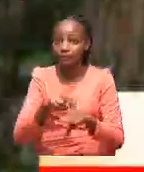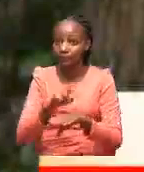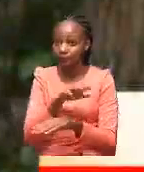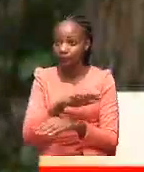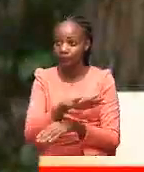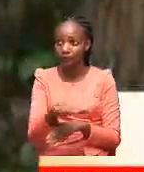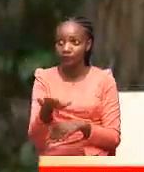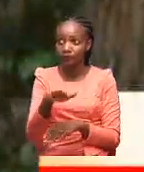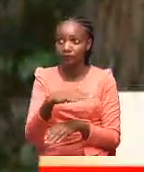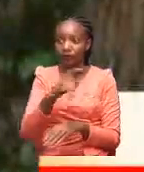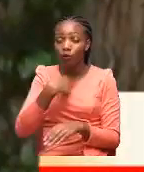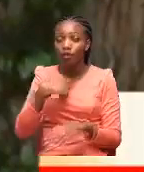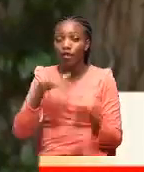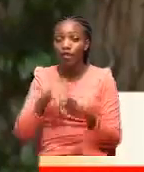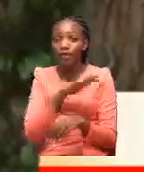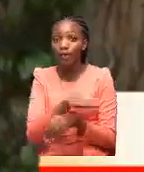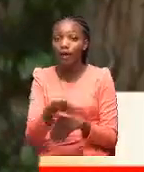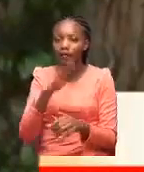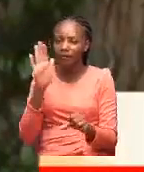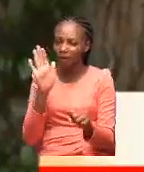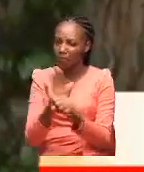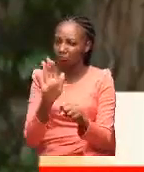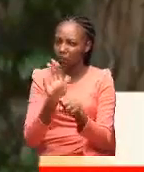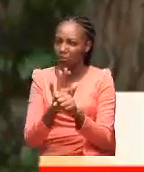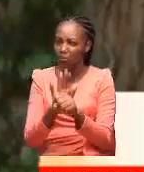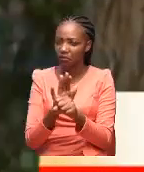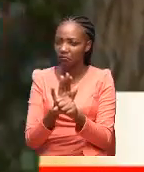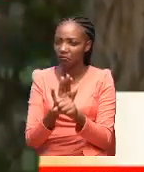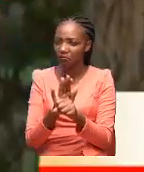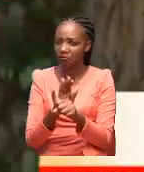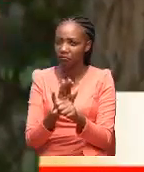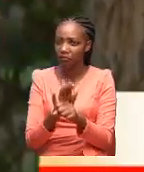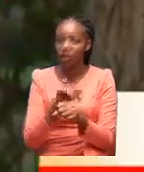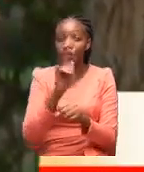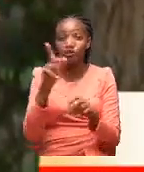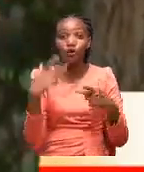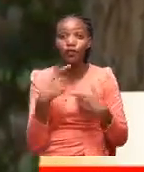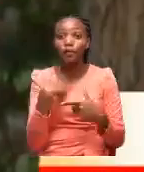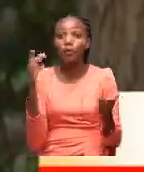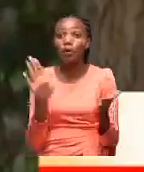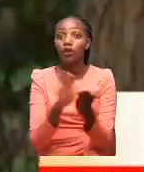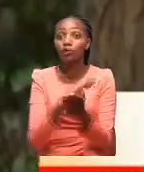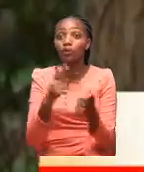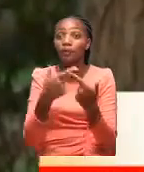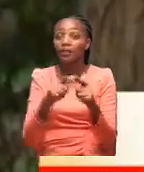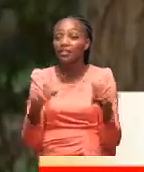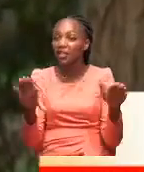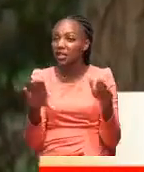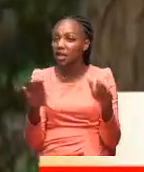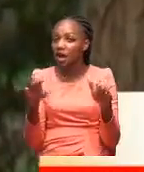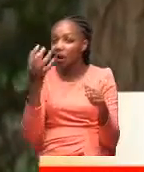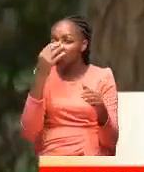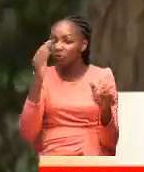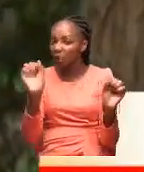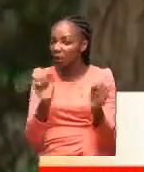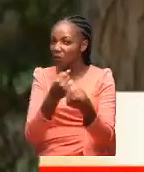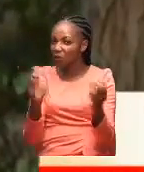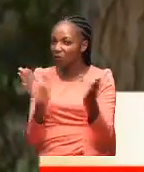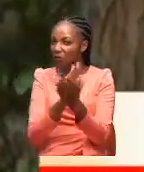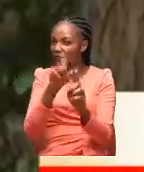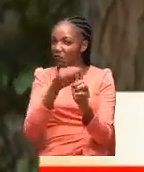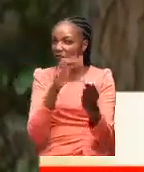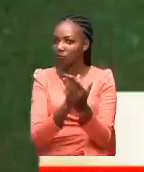bunge sisi ni wengi, watu wa Hasola ni wengi sana. Nyinyi ndio mtabanduliwa, lakini Ruto hatabanduka. Na Wakenya